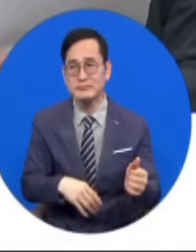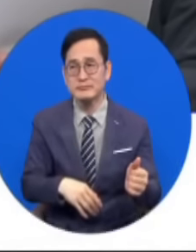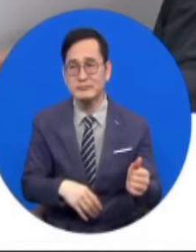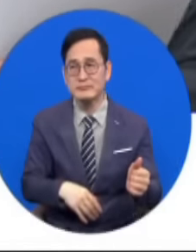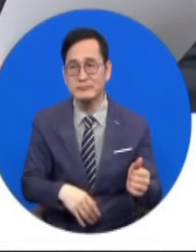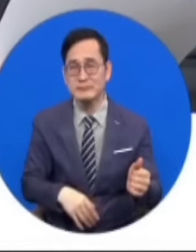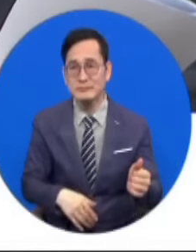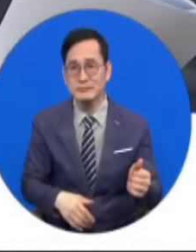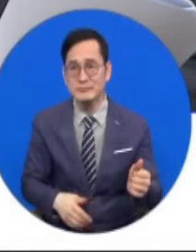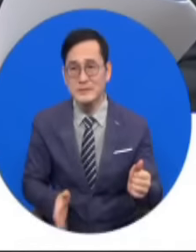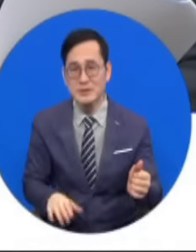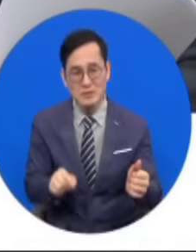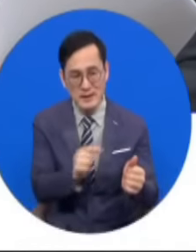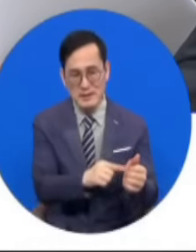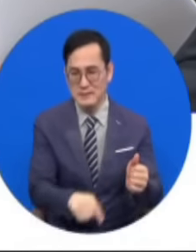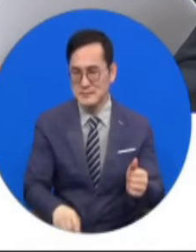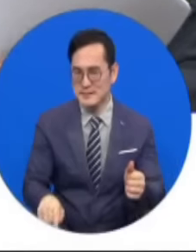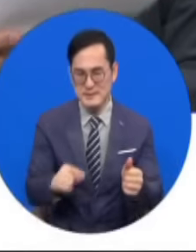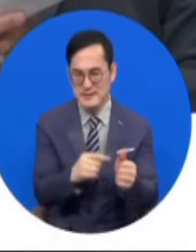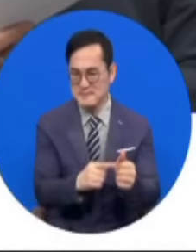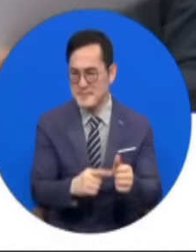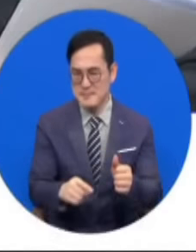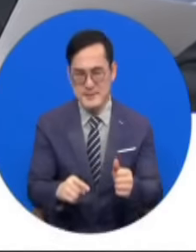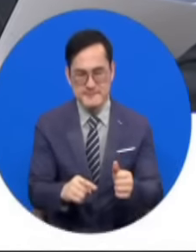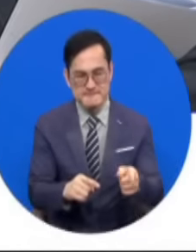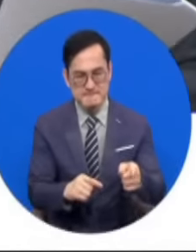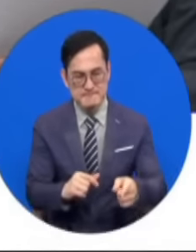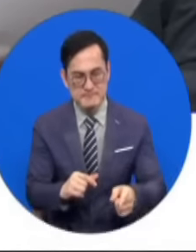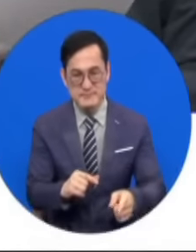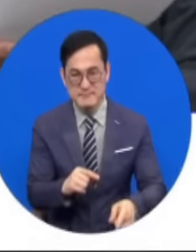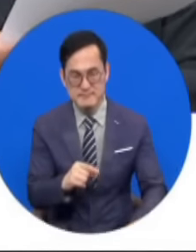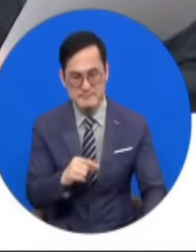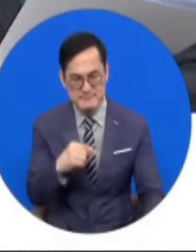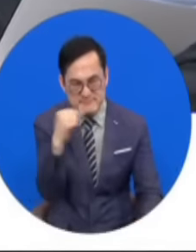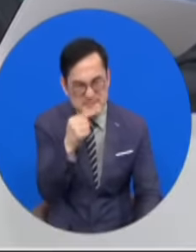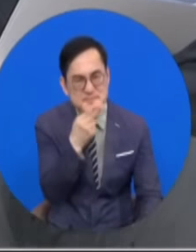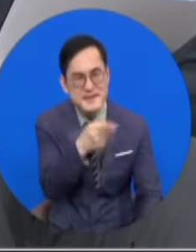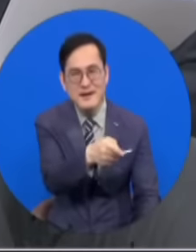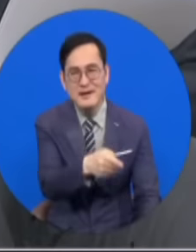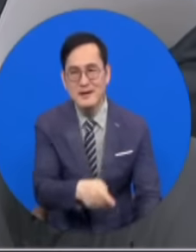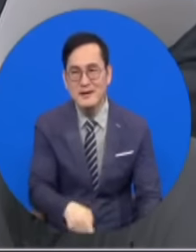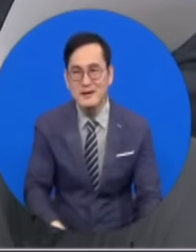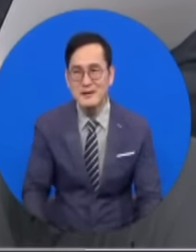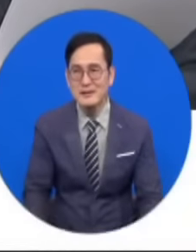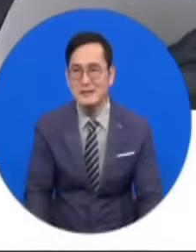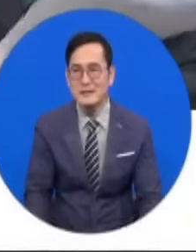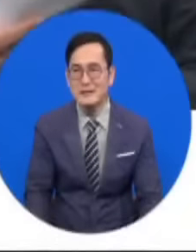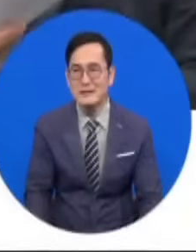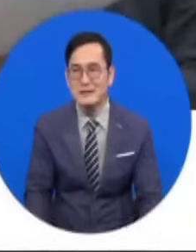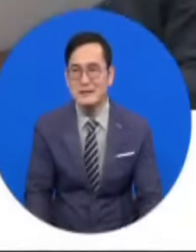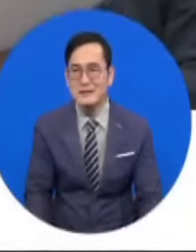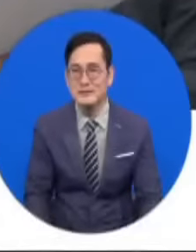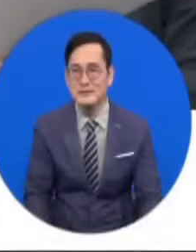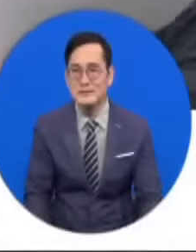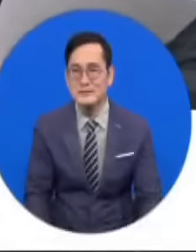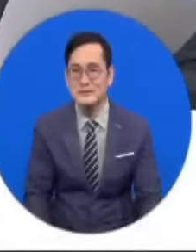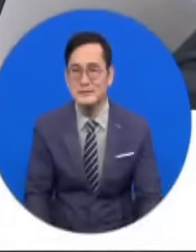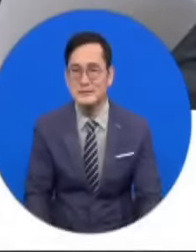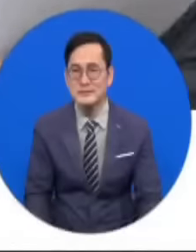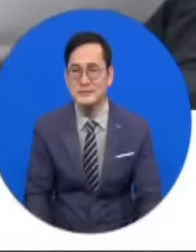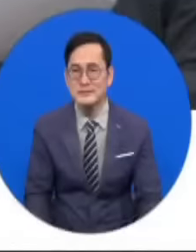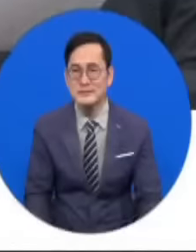제압 제압하지 못했다 운영위원장 상임위원장이 상임 위원들을 제압하는 자리입니까 원활하게 매끄럽게 회의가